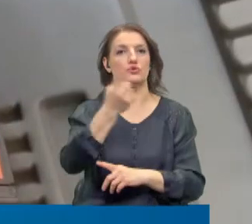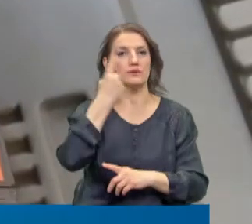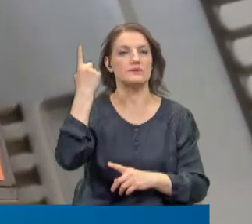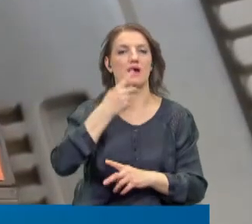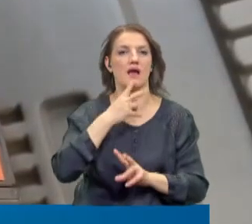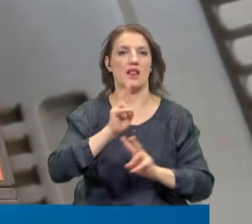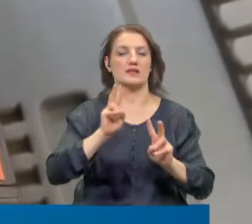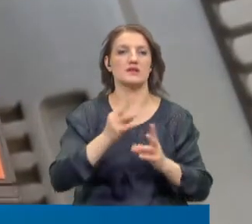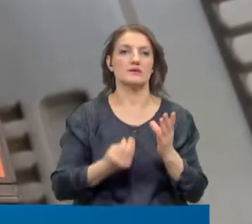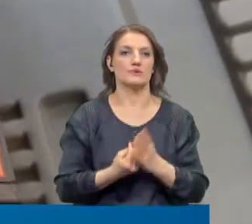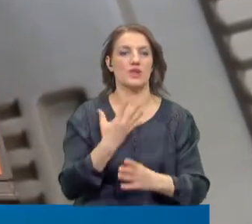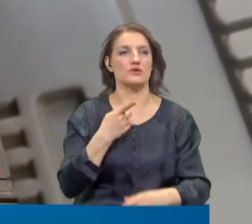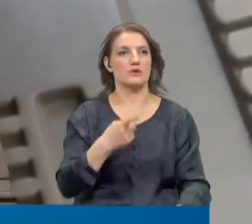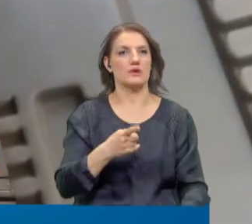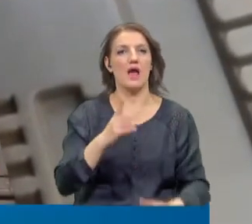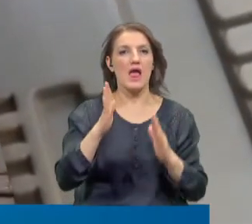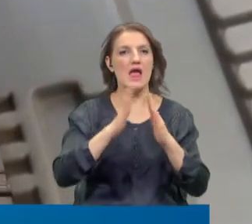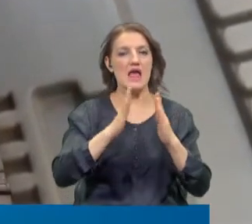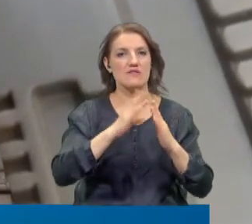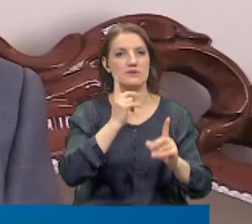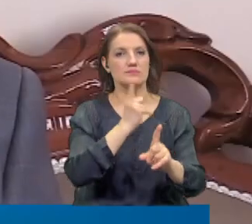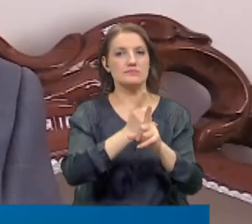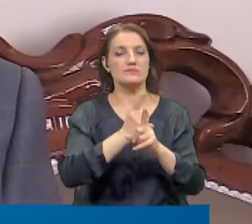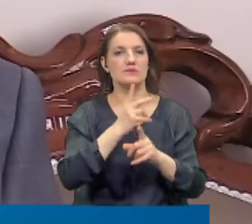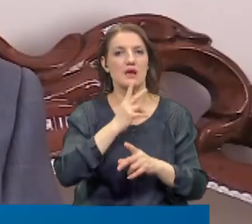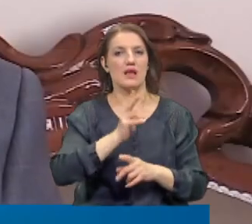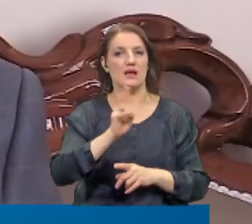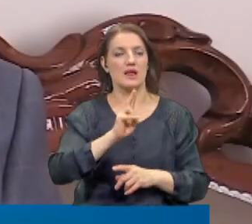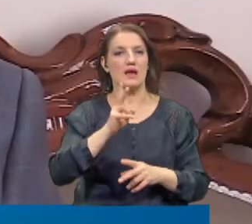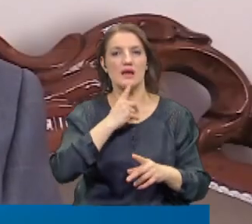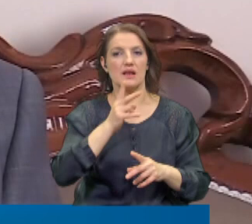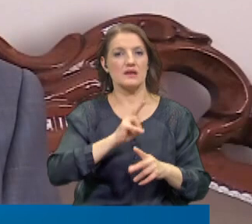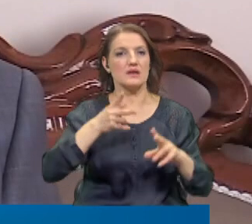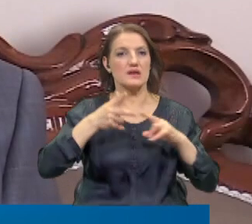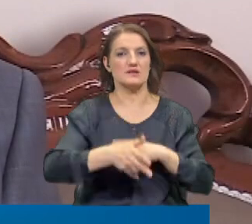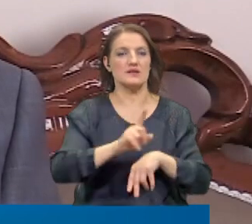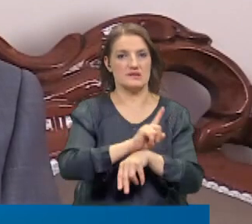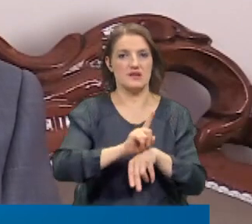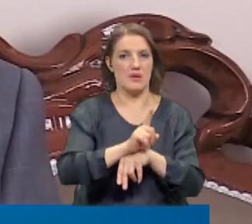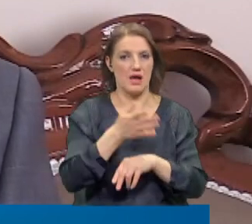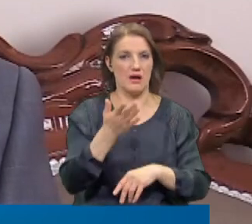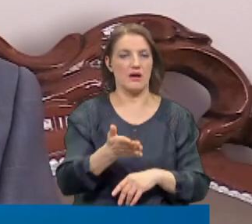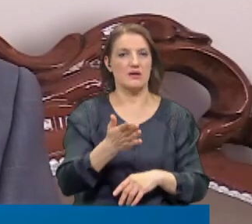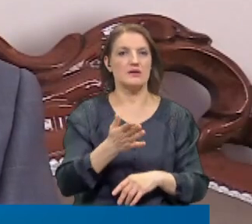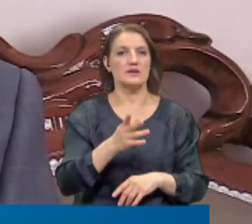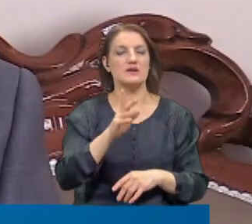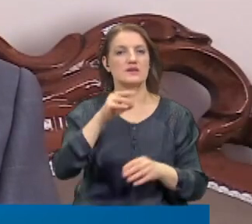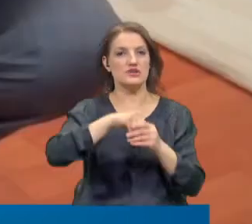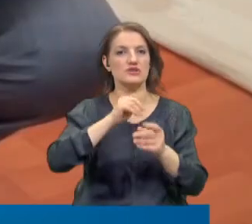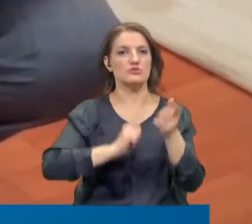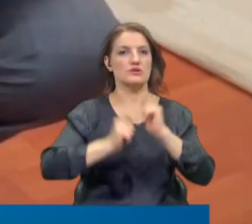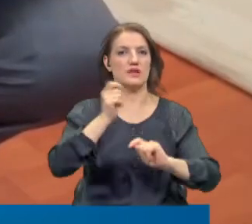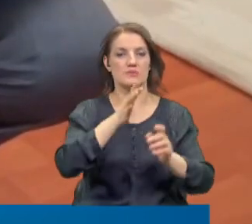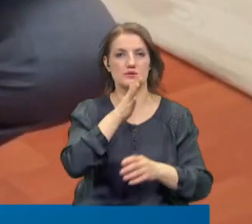O sistem bütün evin elektrik ihtiyacını karşılıyor. Elektrikler kesildiği zaman da dahil tüm evin elektriği için